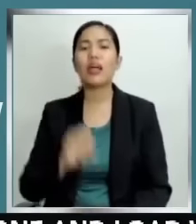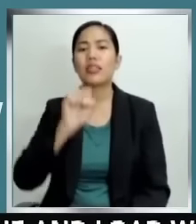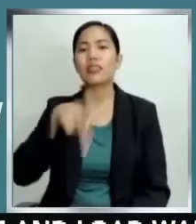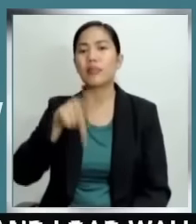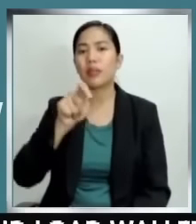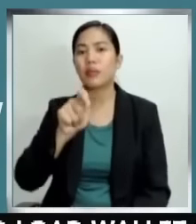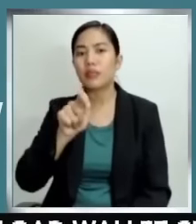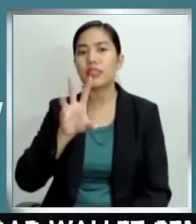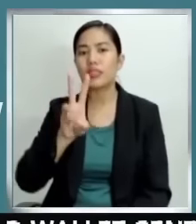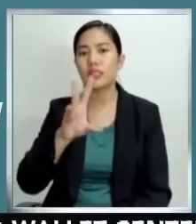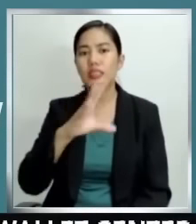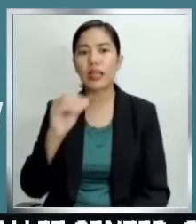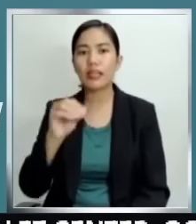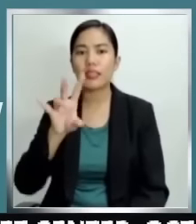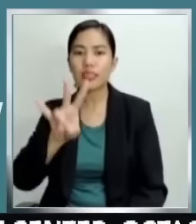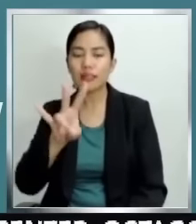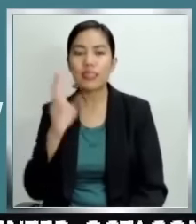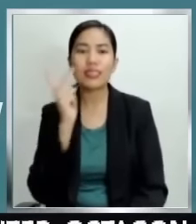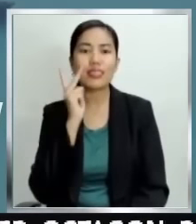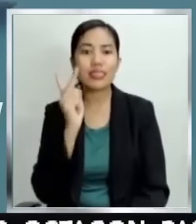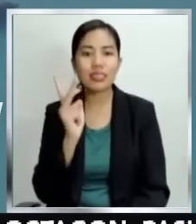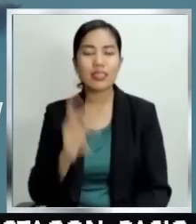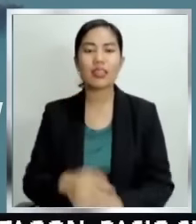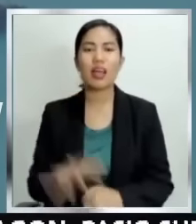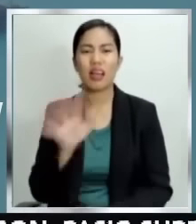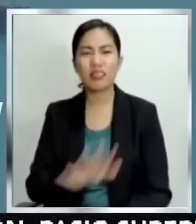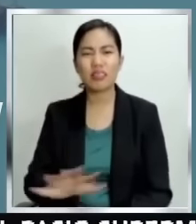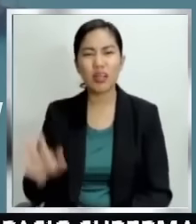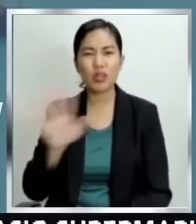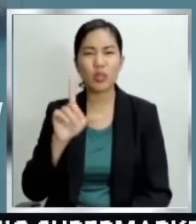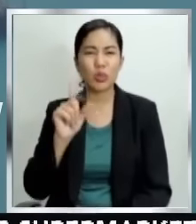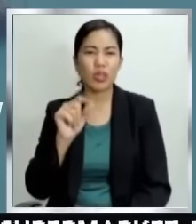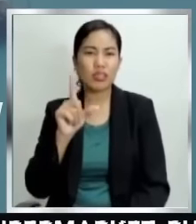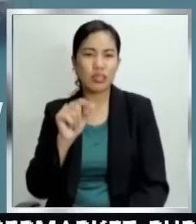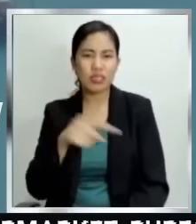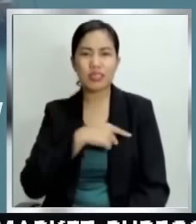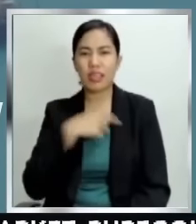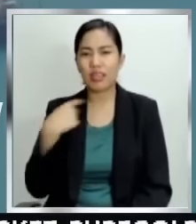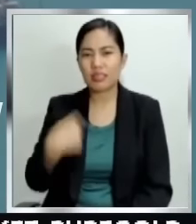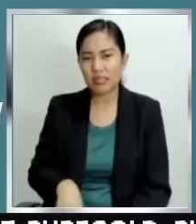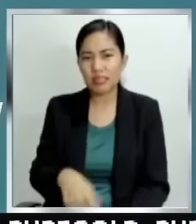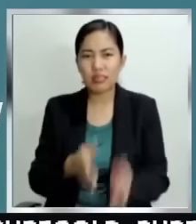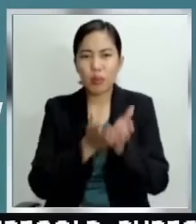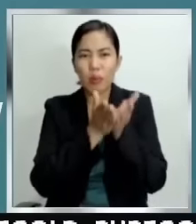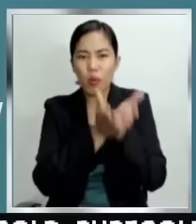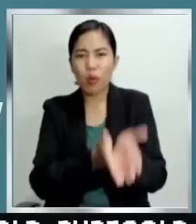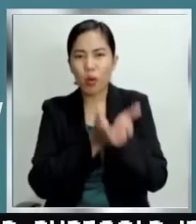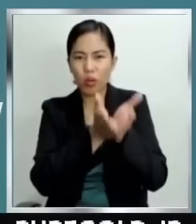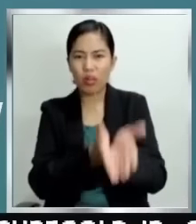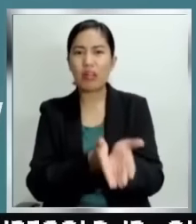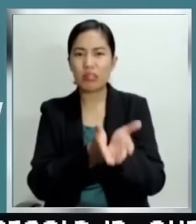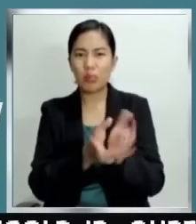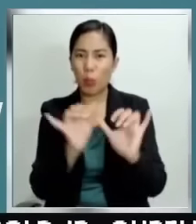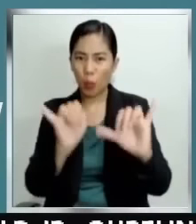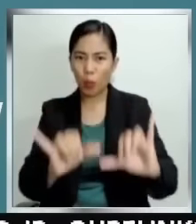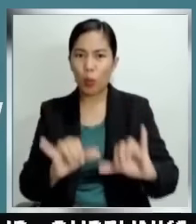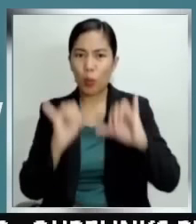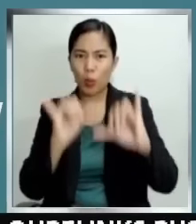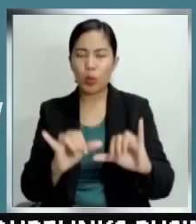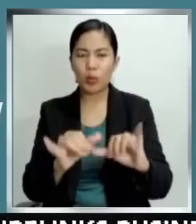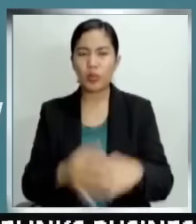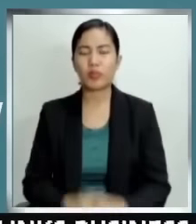kitang-kita ang tinatayang ilampas 20 malalaking Chinese fishing vessels na halos hindi na umaalis sa lugar. Nasa 70 to 80 nautical